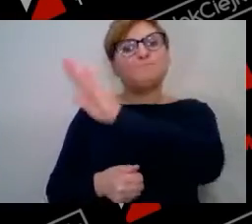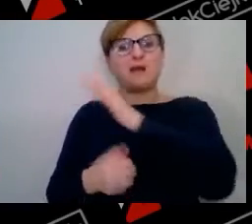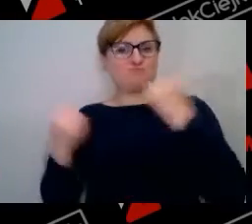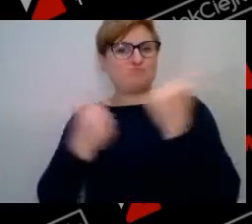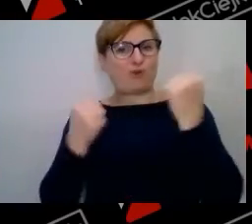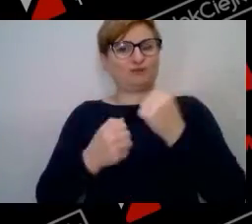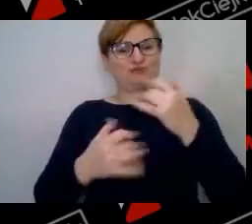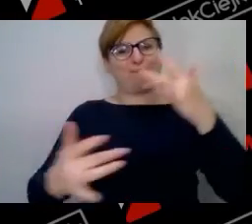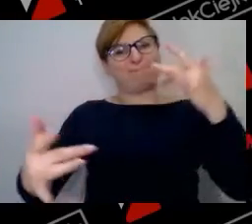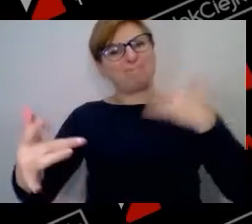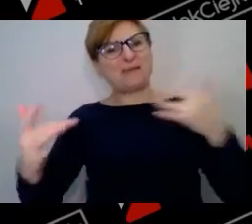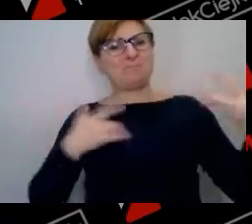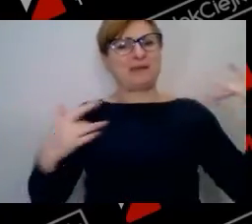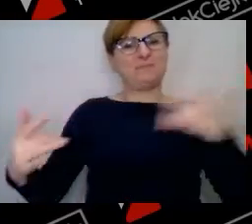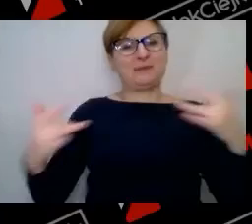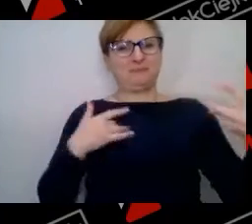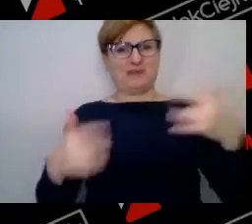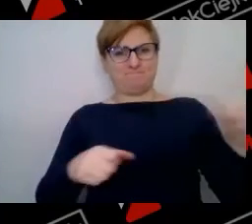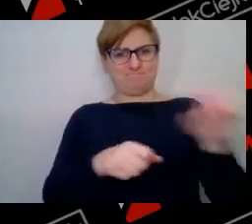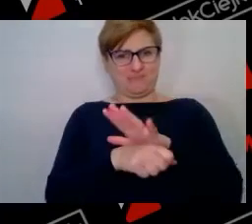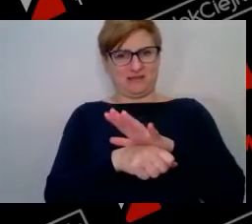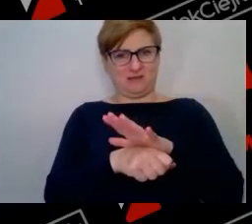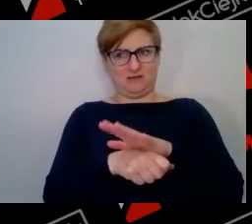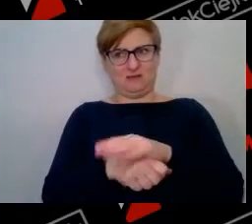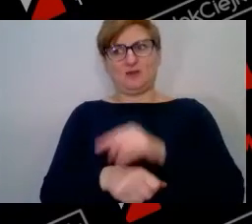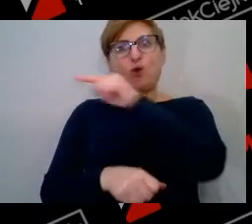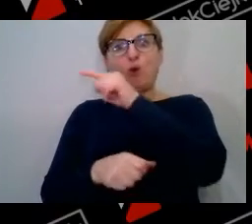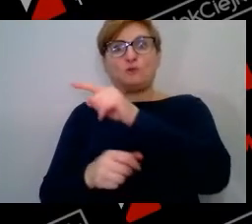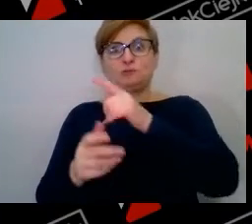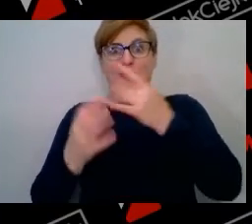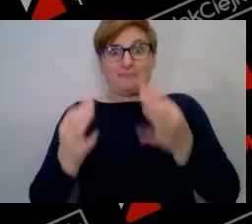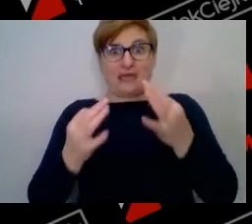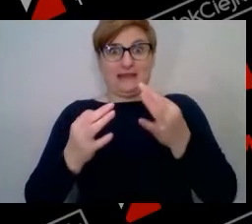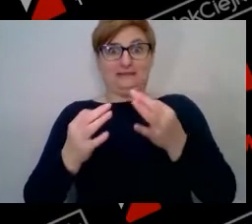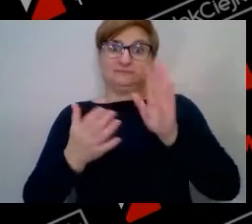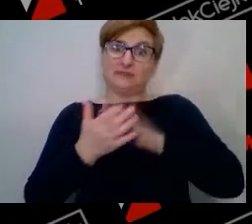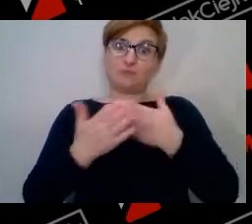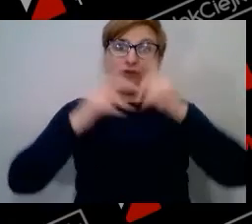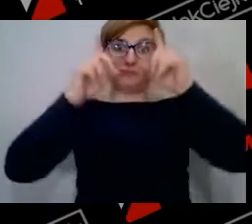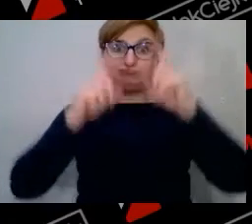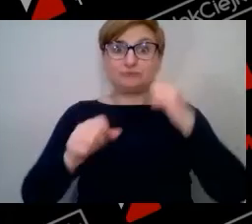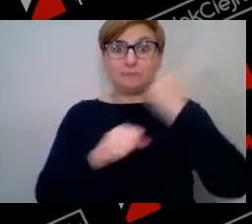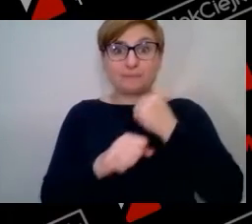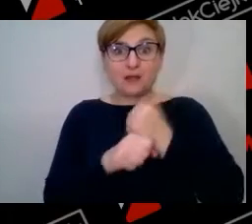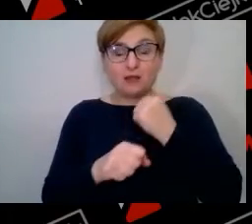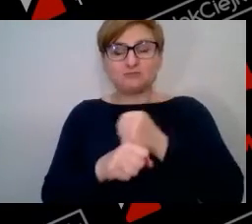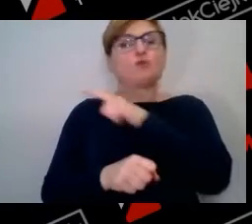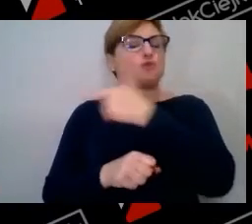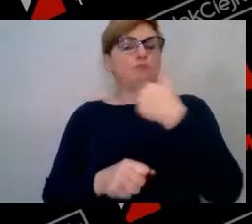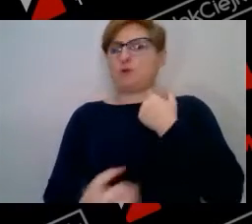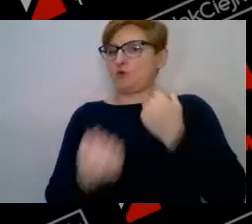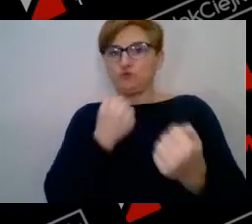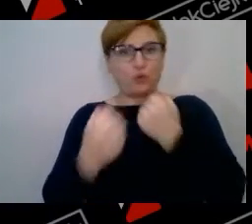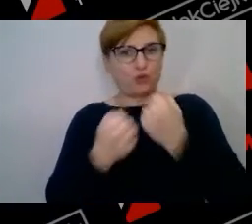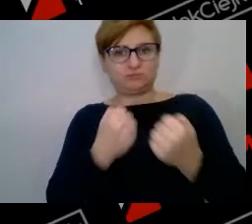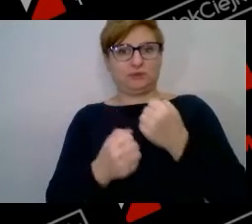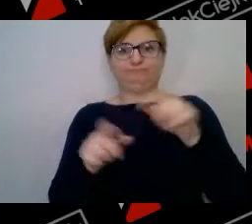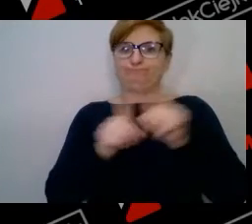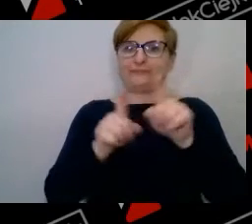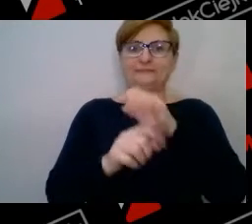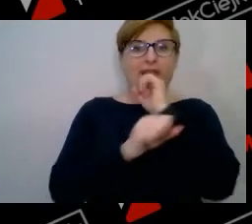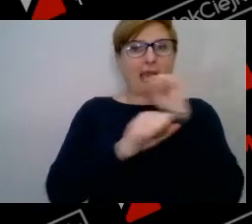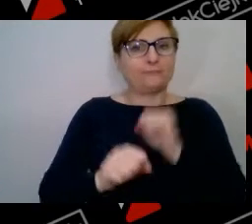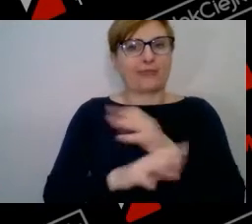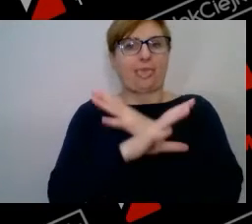Są dotknięci w sposób szczególny i wejście na rynek pracy w tym roku było utrudnione lub wręcz niemożliwe. Programy stażeniowe